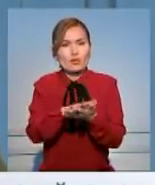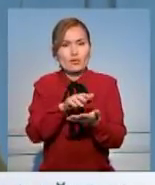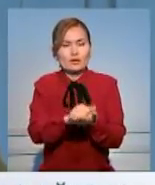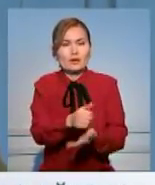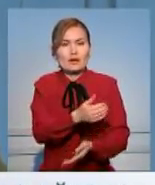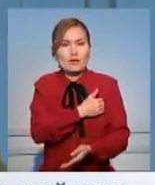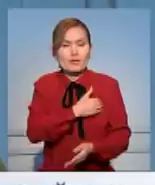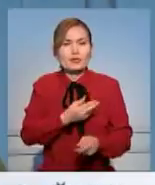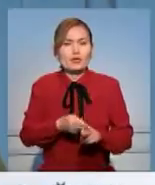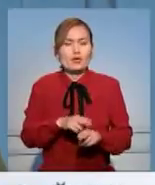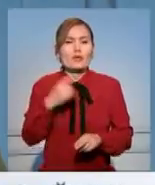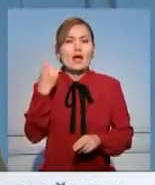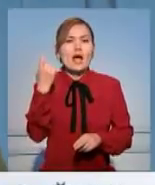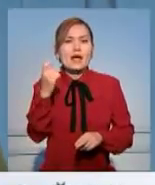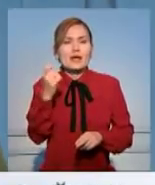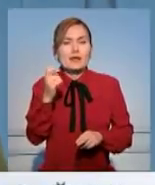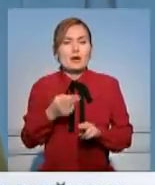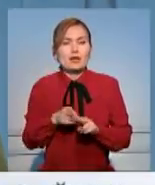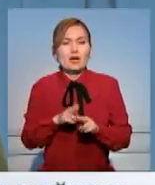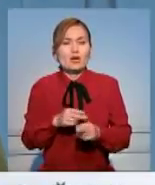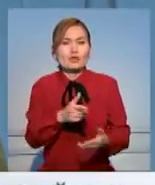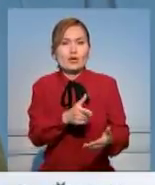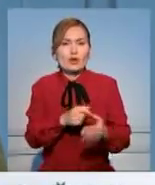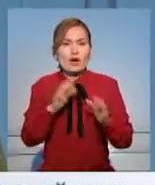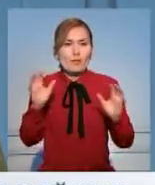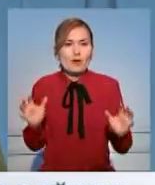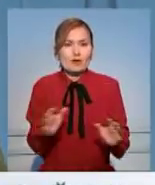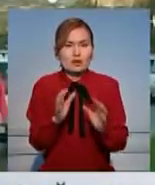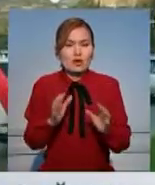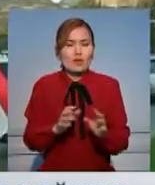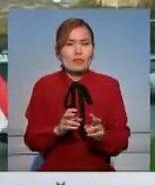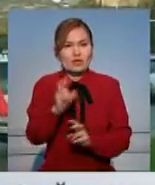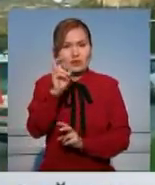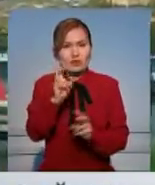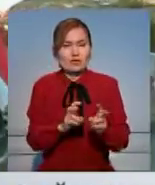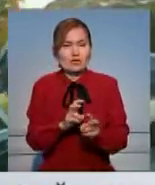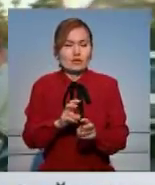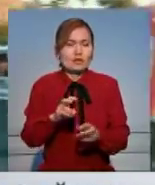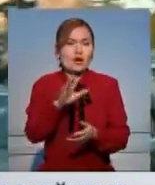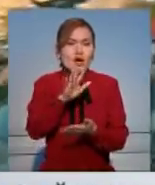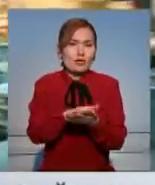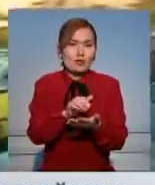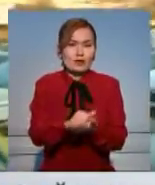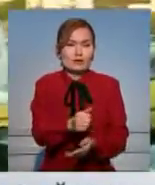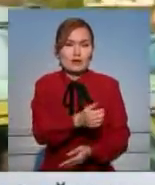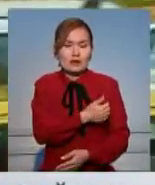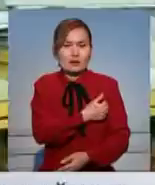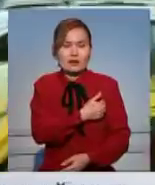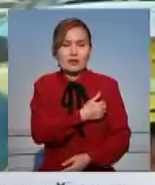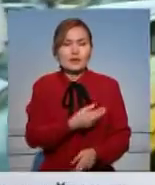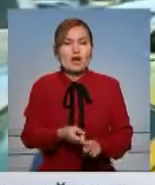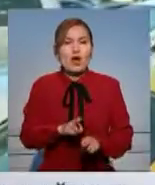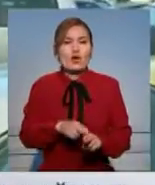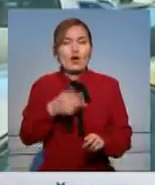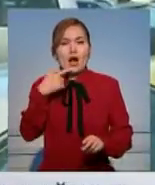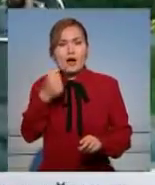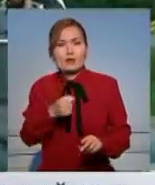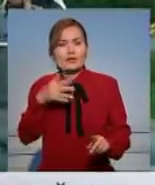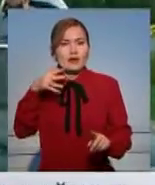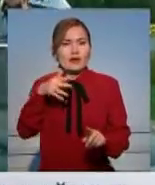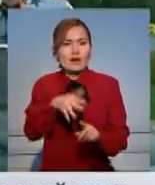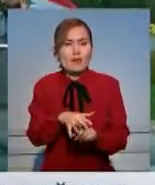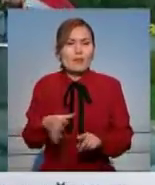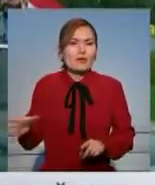мақсат химиялық қоспаларды сақтайтын Хомстың батысындағы қойма. Сирия мемлекеттік телеарнасы әскери шабуыл барысында